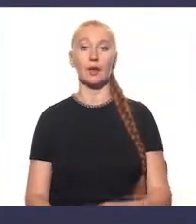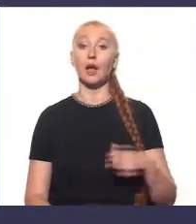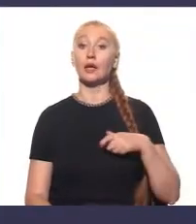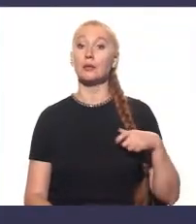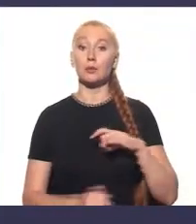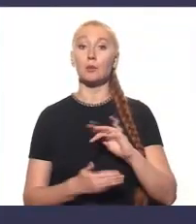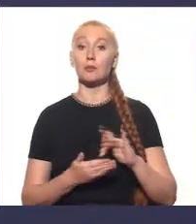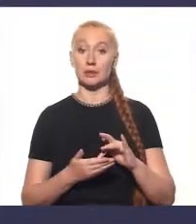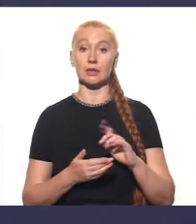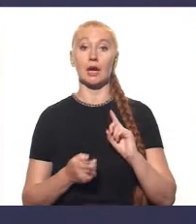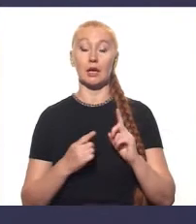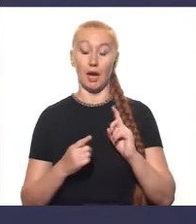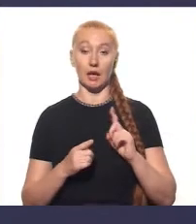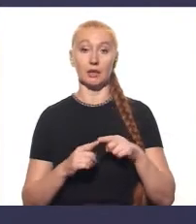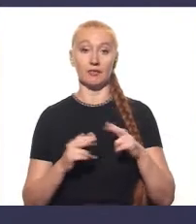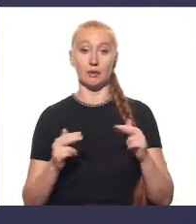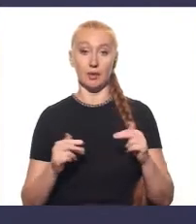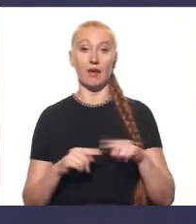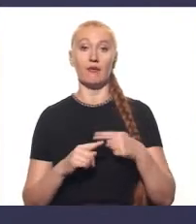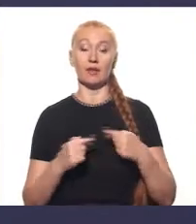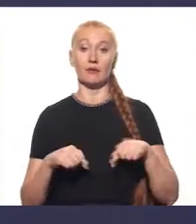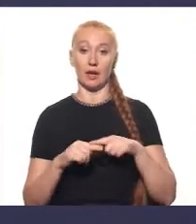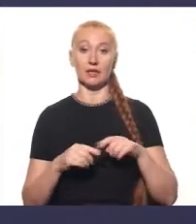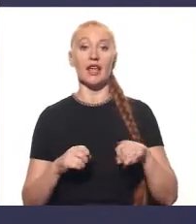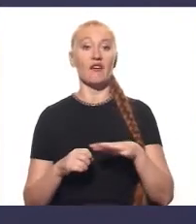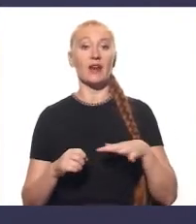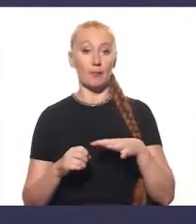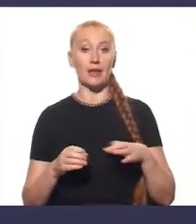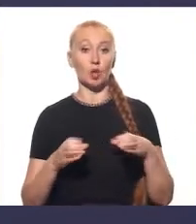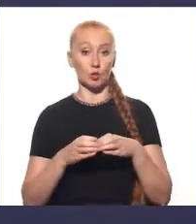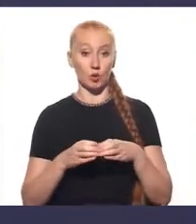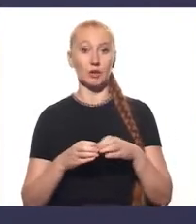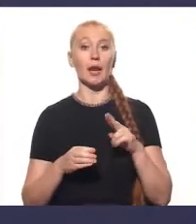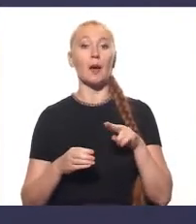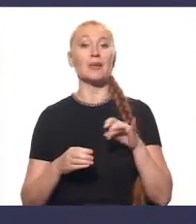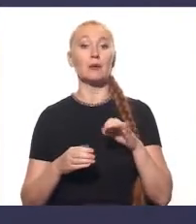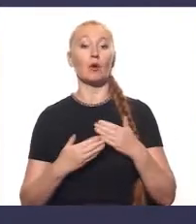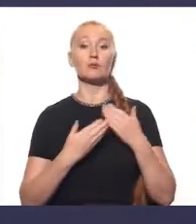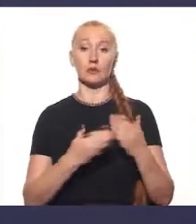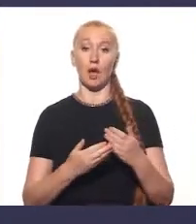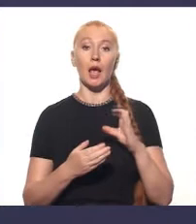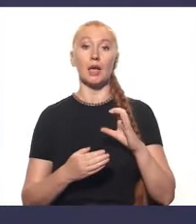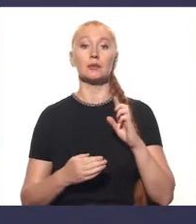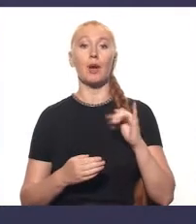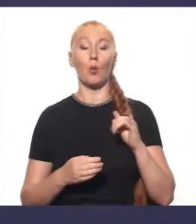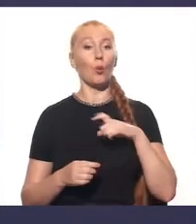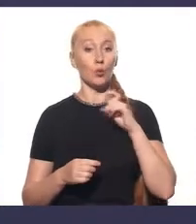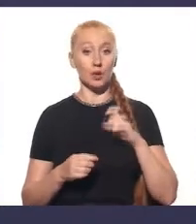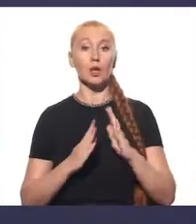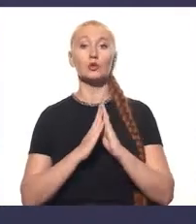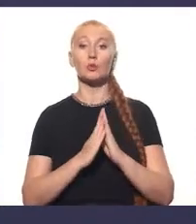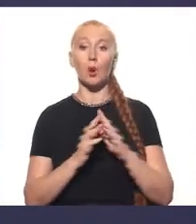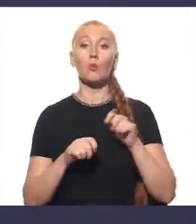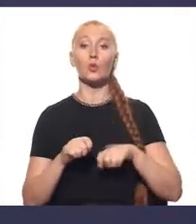Депутат міської ради Дніпра від політичної фракції «Європейська солідарність» Каміль Примаков звернувся до Служби безпеки України із